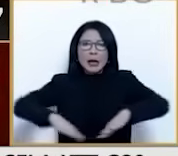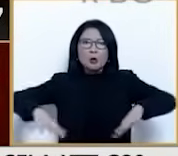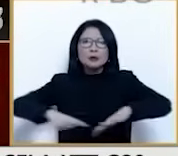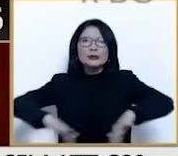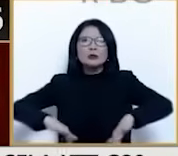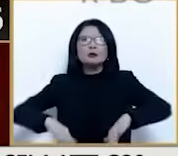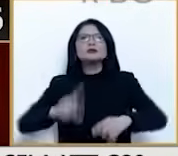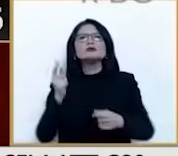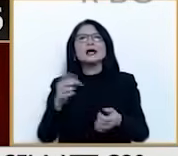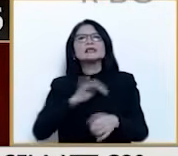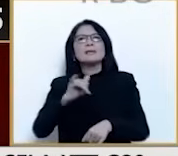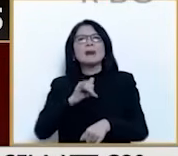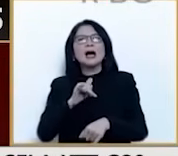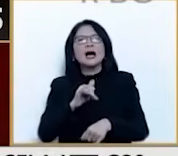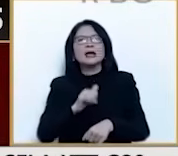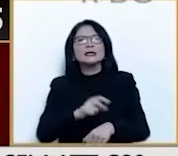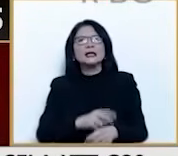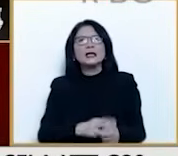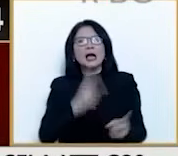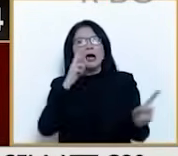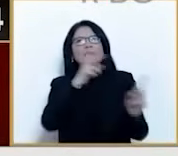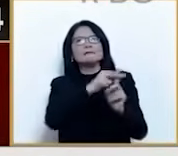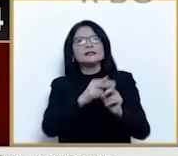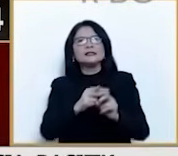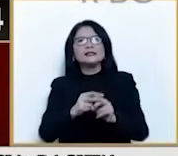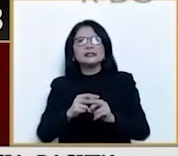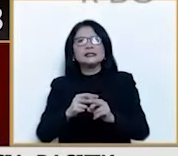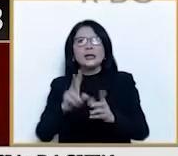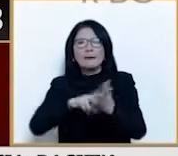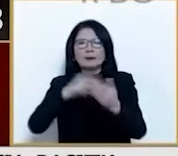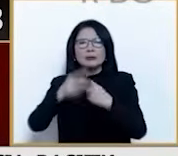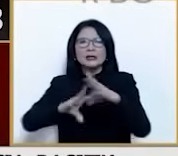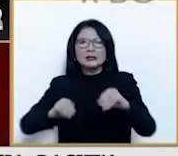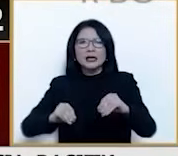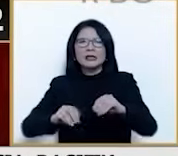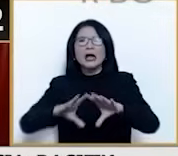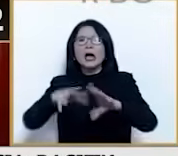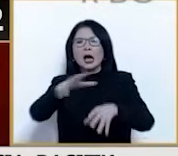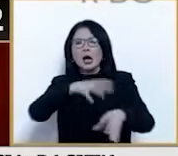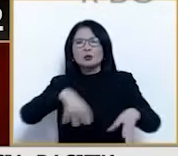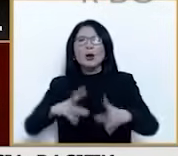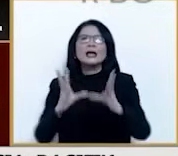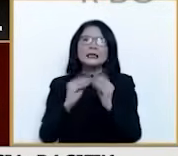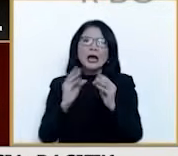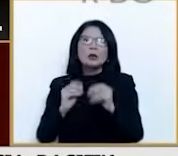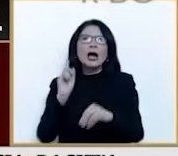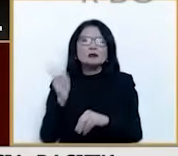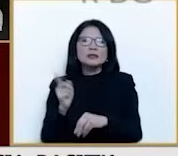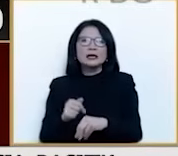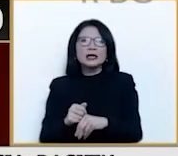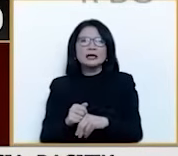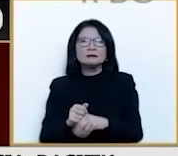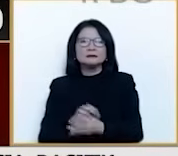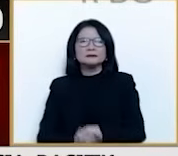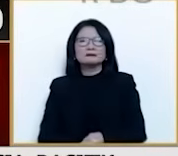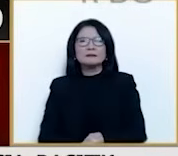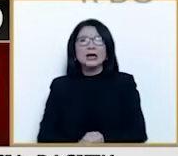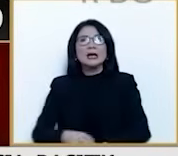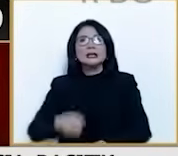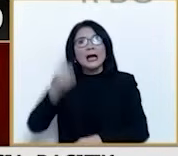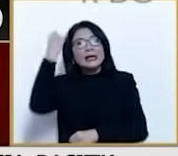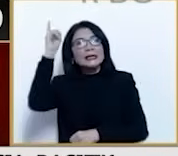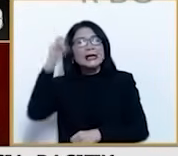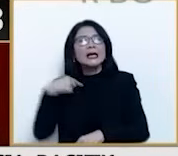adalah visi misi kami, tapi tambahannya adalah ruang dialog itu harus kita kuatkan. Dan giant sea wall, gagasan